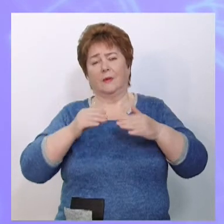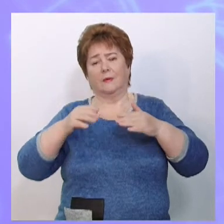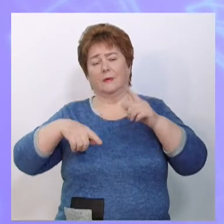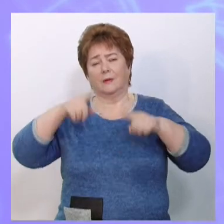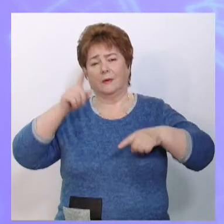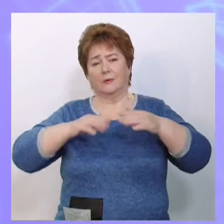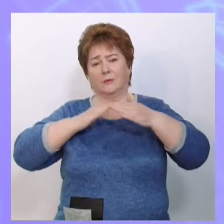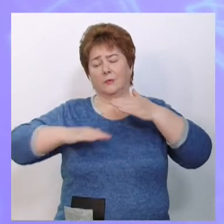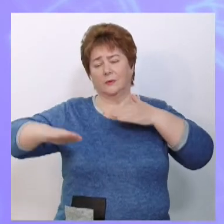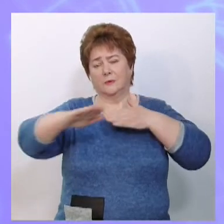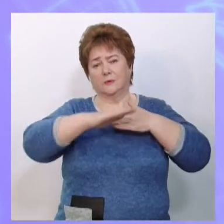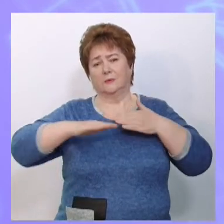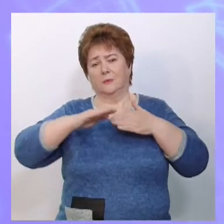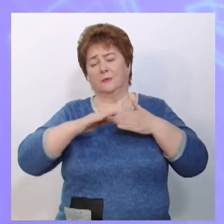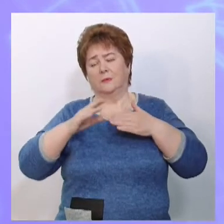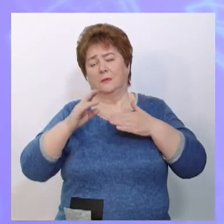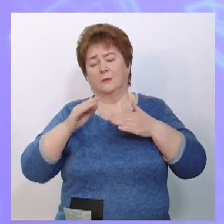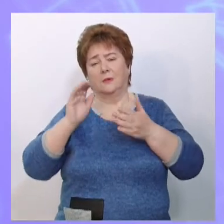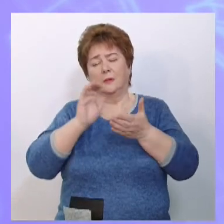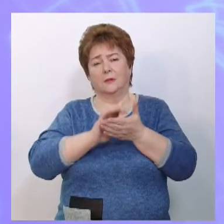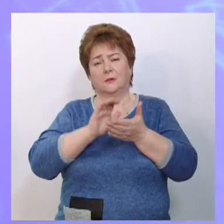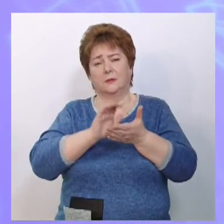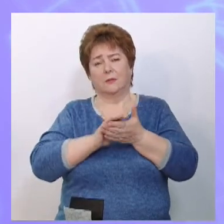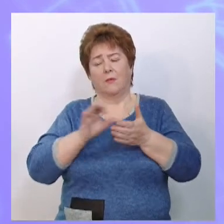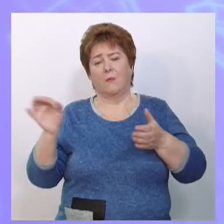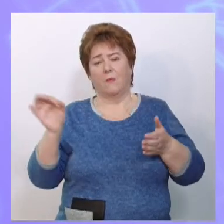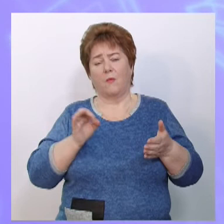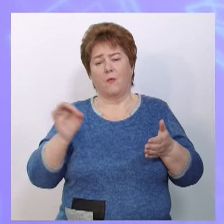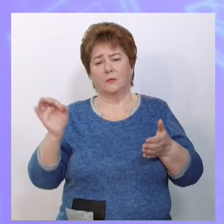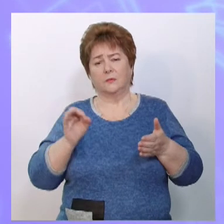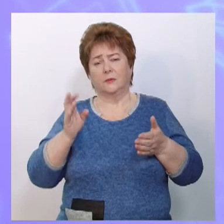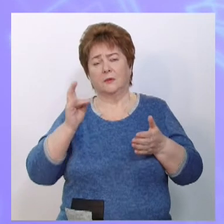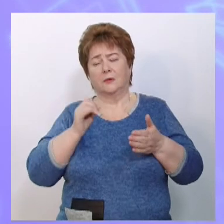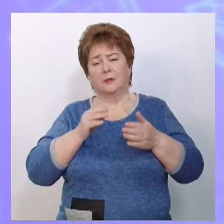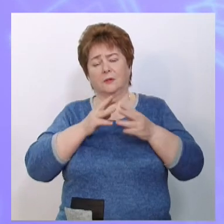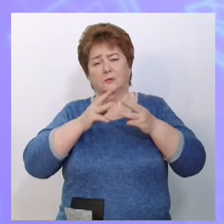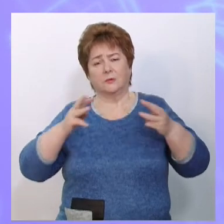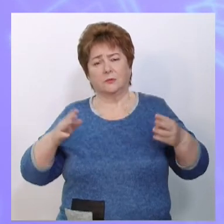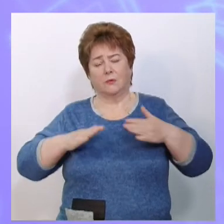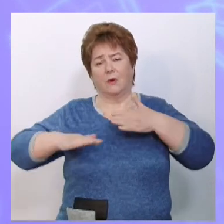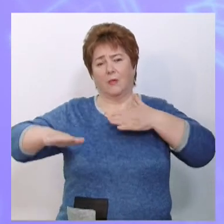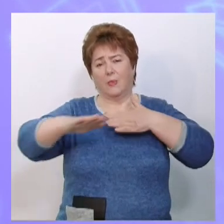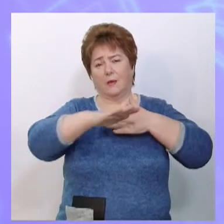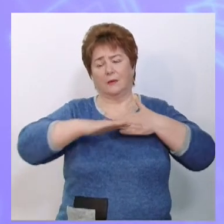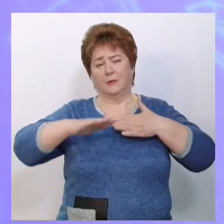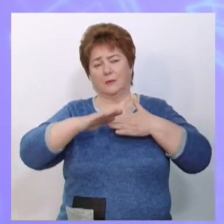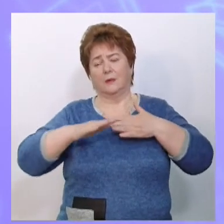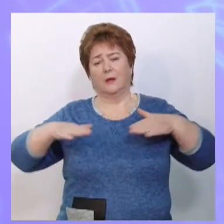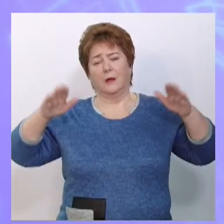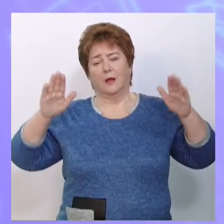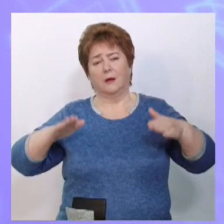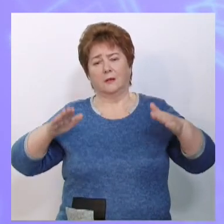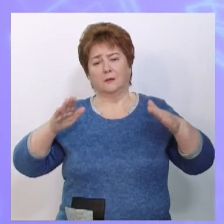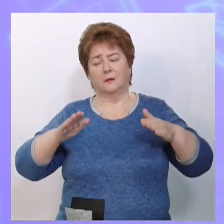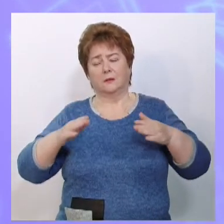родной степью, над знакомым озером, над широкой долиной. Летят